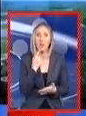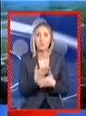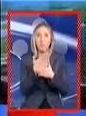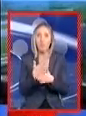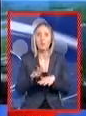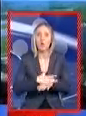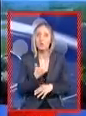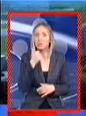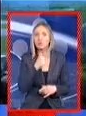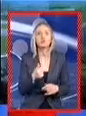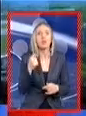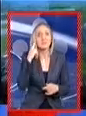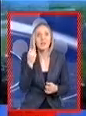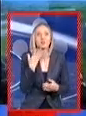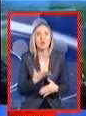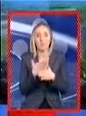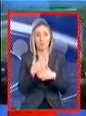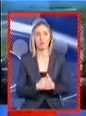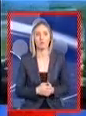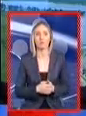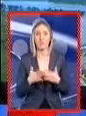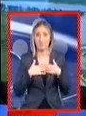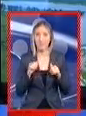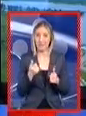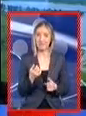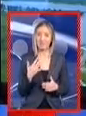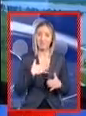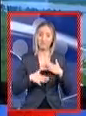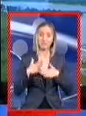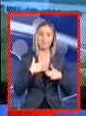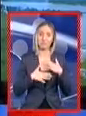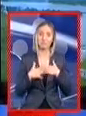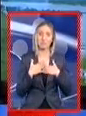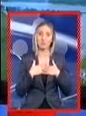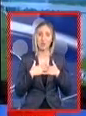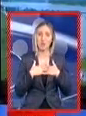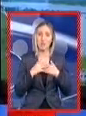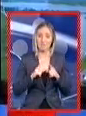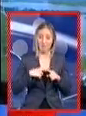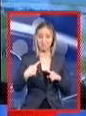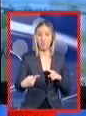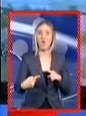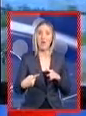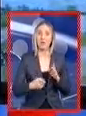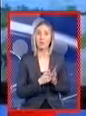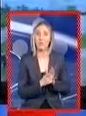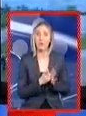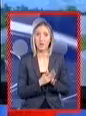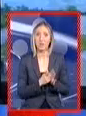znači kada pomogneš? Pa nama jeste želja da u narednom periodu,